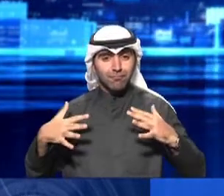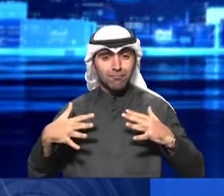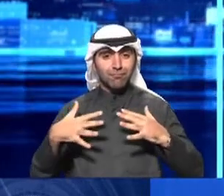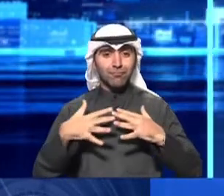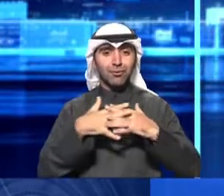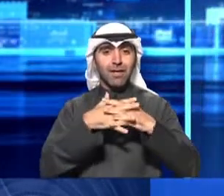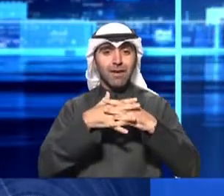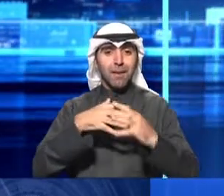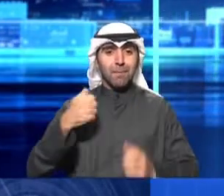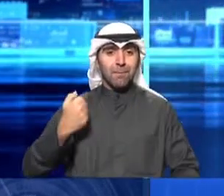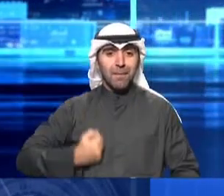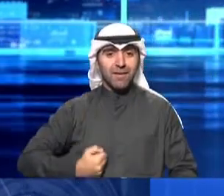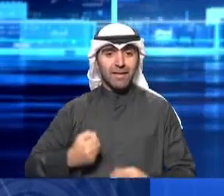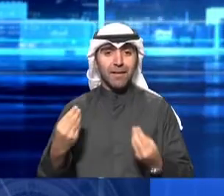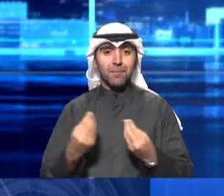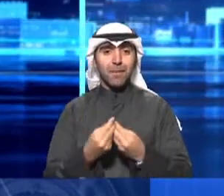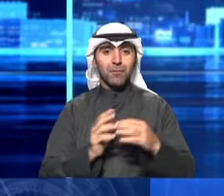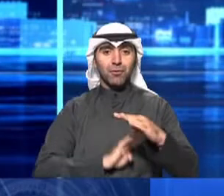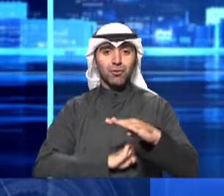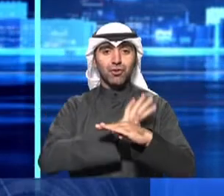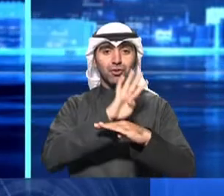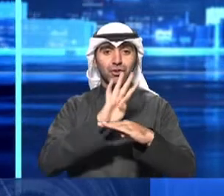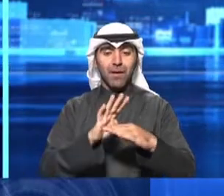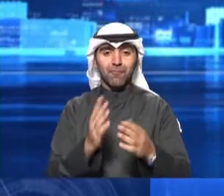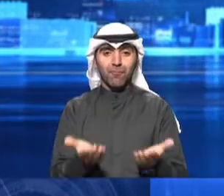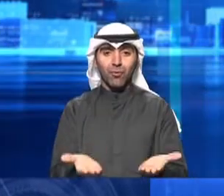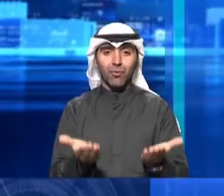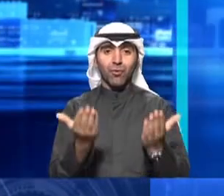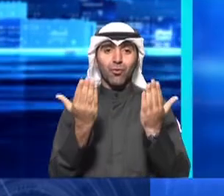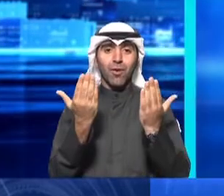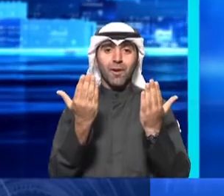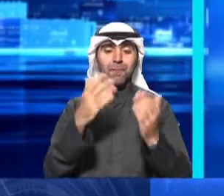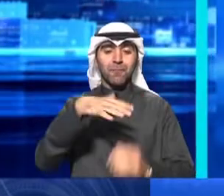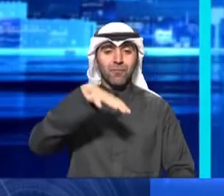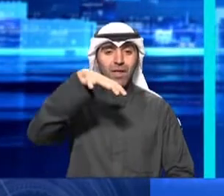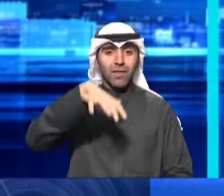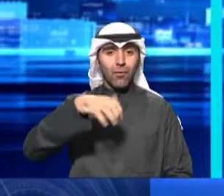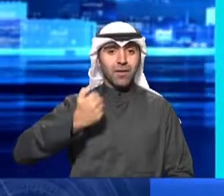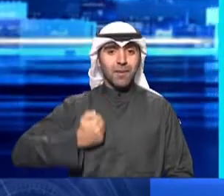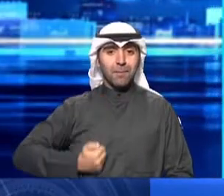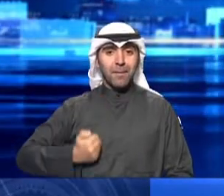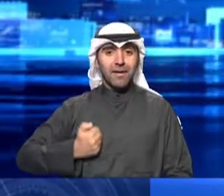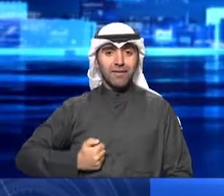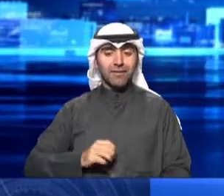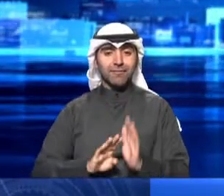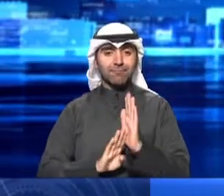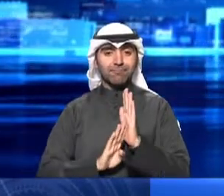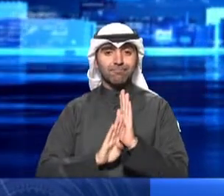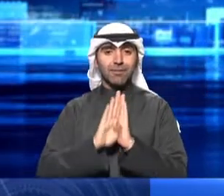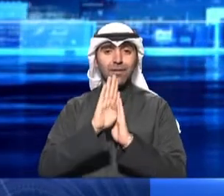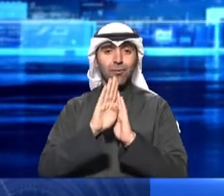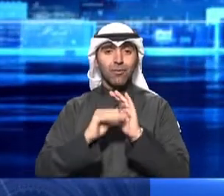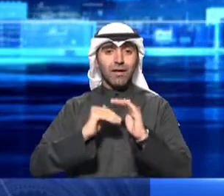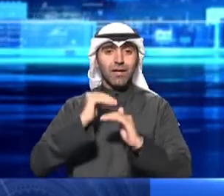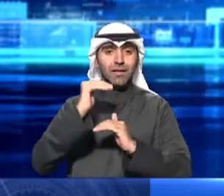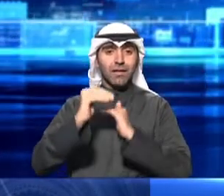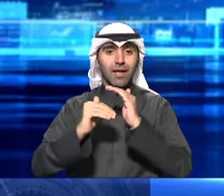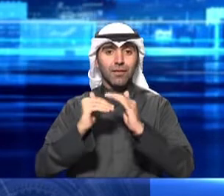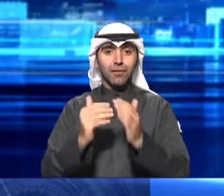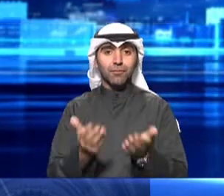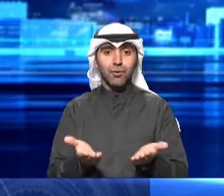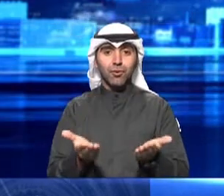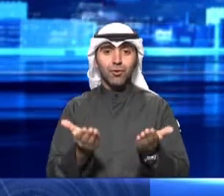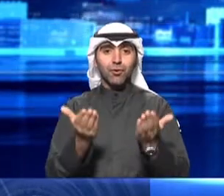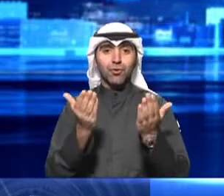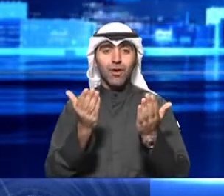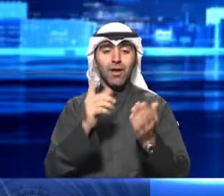البحرين الشقيقة، مبتهلا سمو إلى الباري جل وعلا أن يديم على جلالته وافر الصحة والعافية